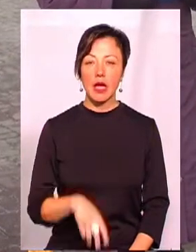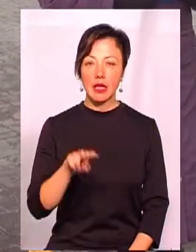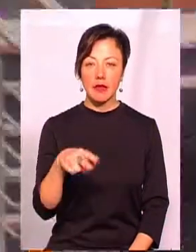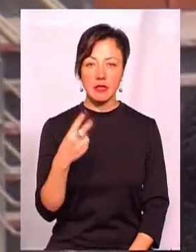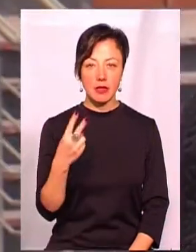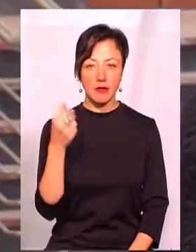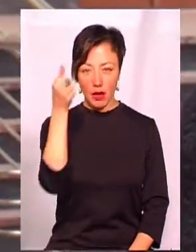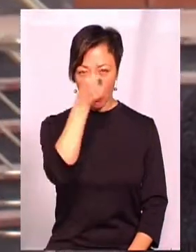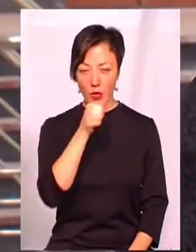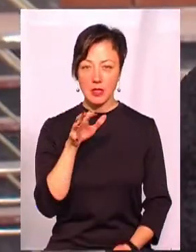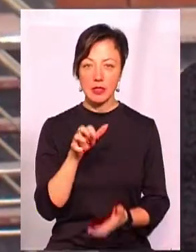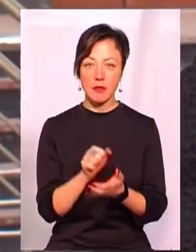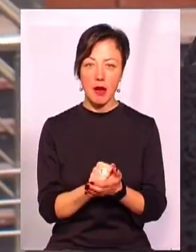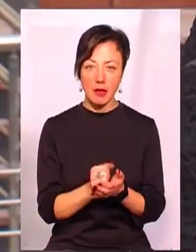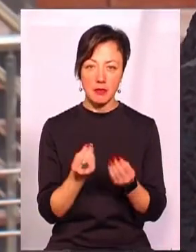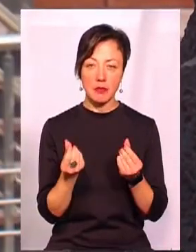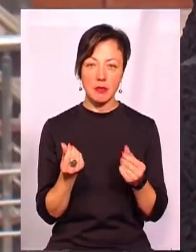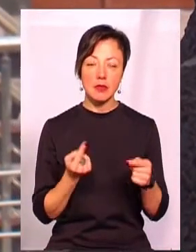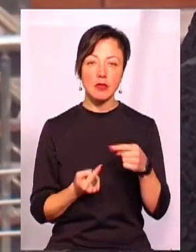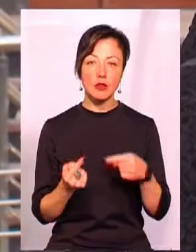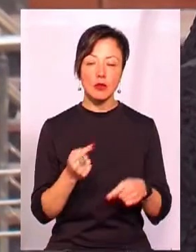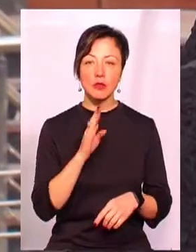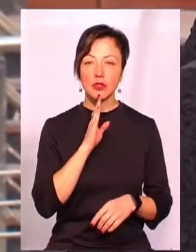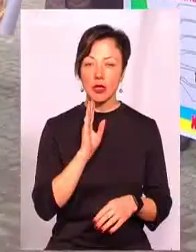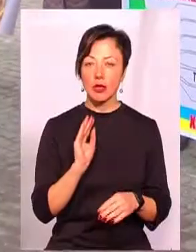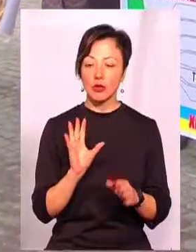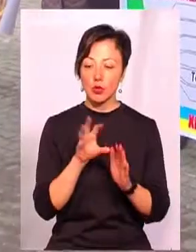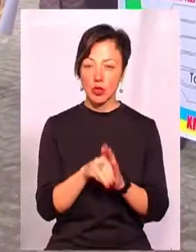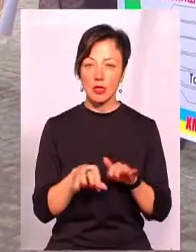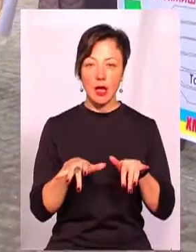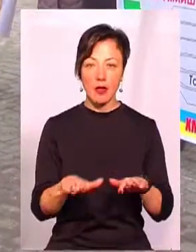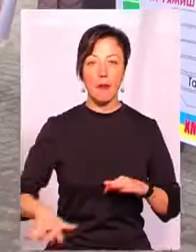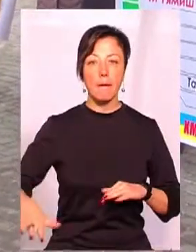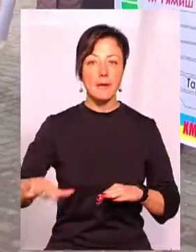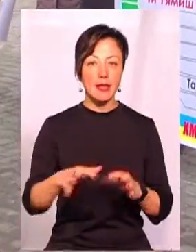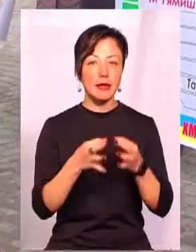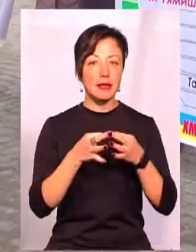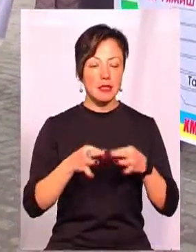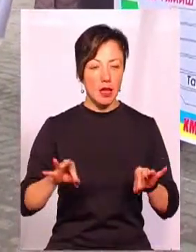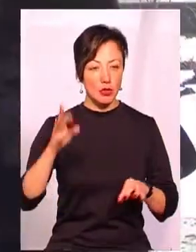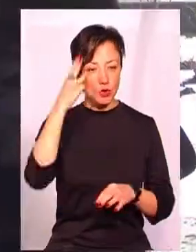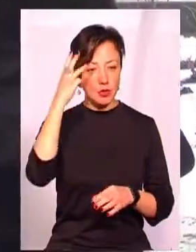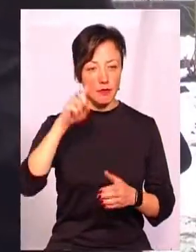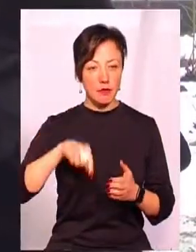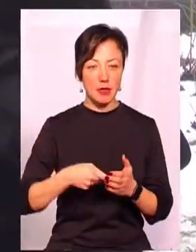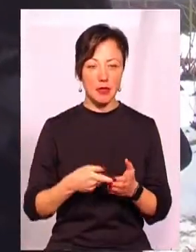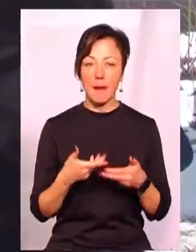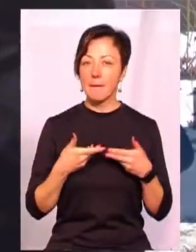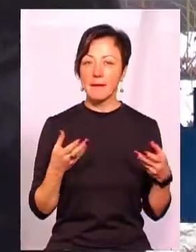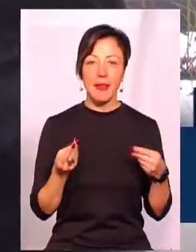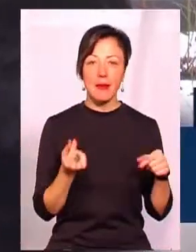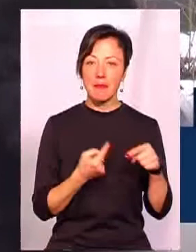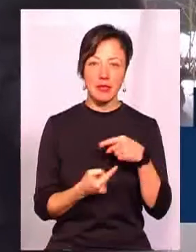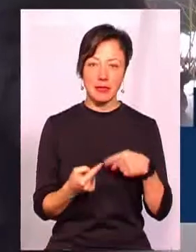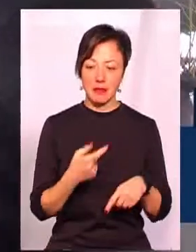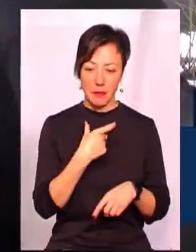Приходьте, 22 роки займається підприємницькою діяльністю Любов Назарук. Жінка долучилась до акції на Майдані Незалежності у Хмельницькому. Ми не бізнес, ми